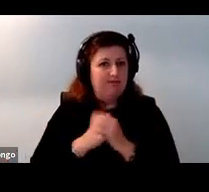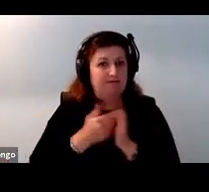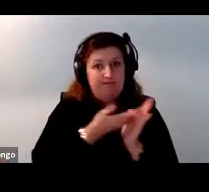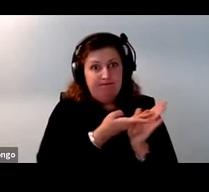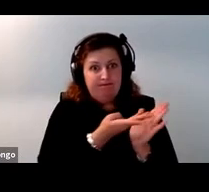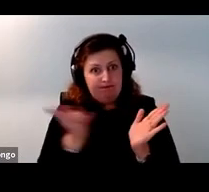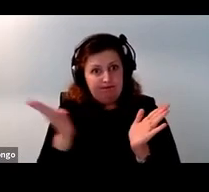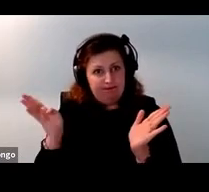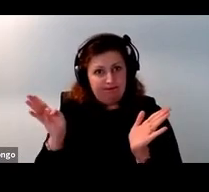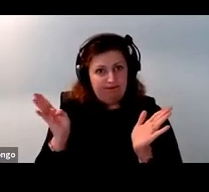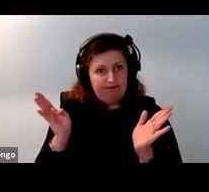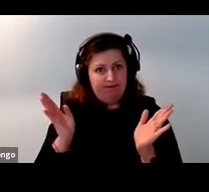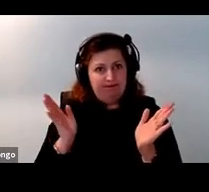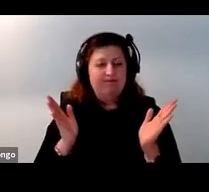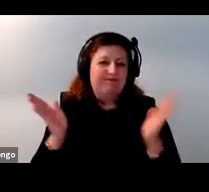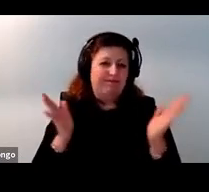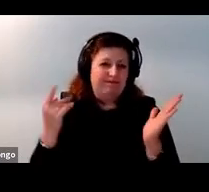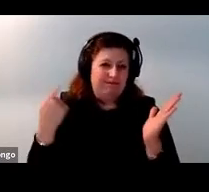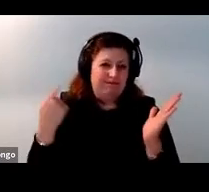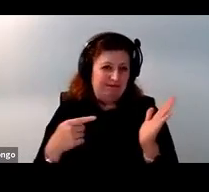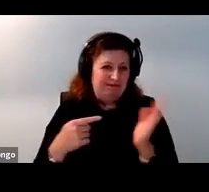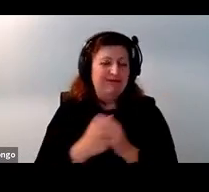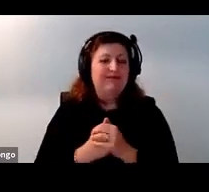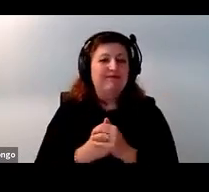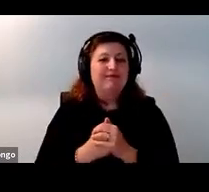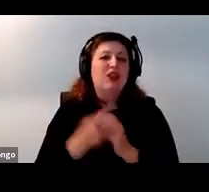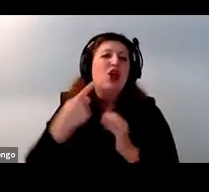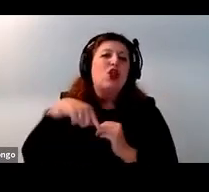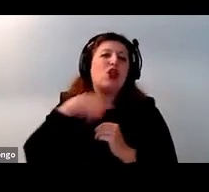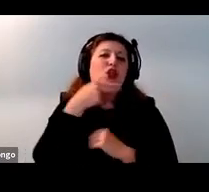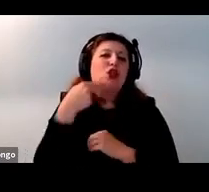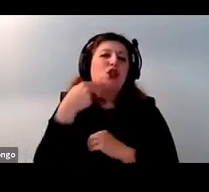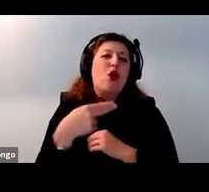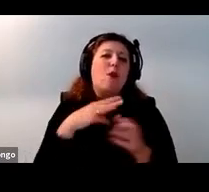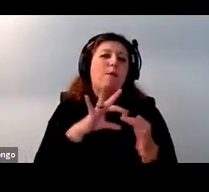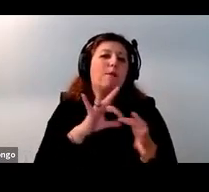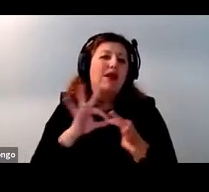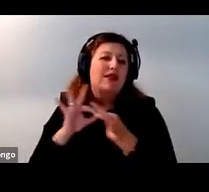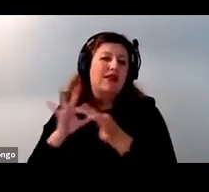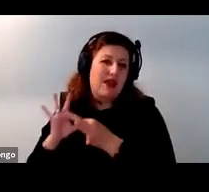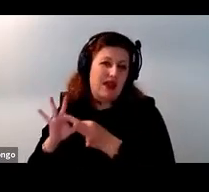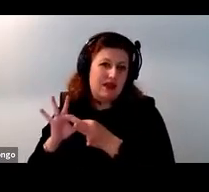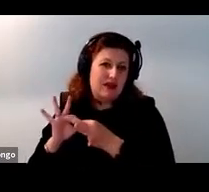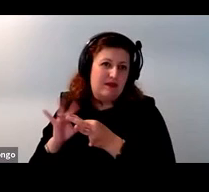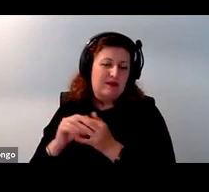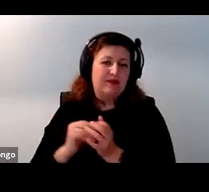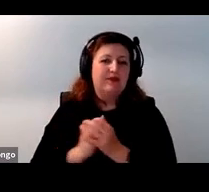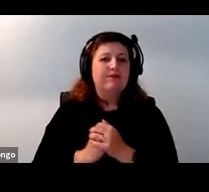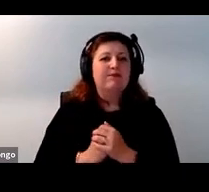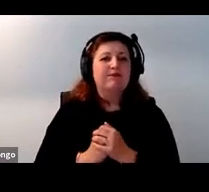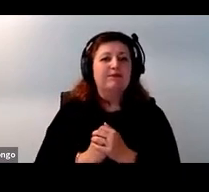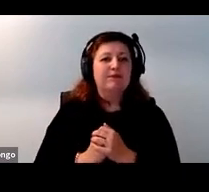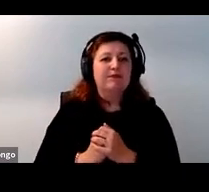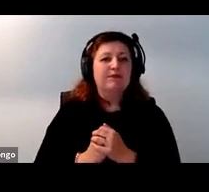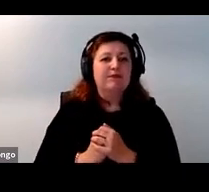questo direi che sono i partner con cui abbiamo avuto contatti.